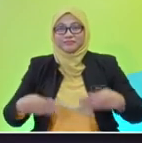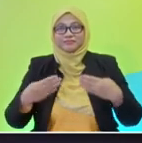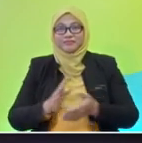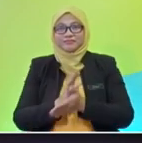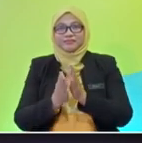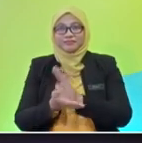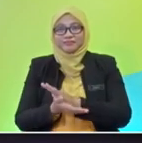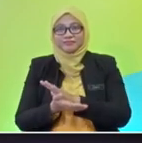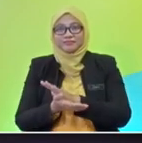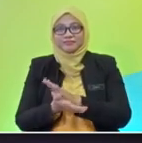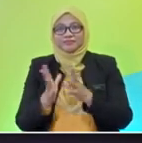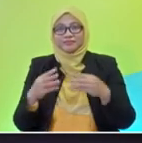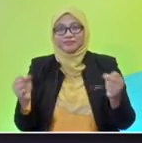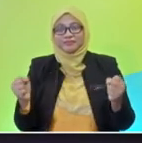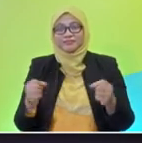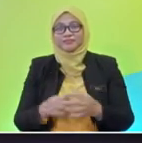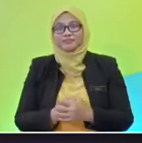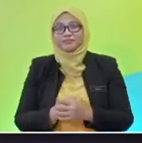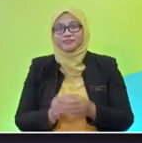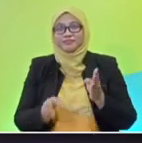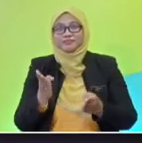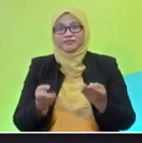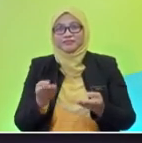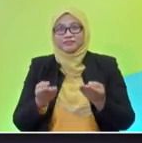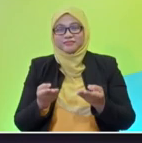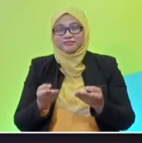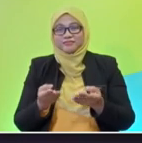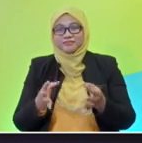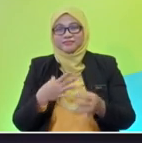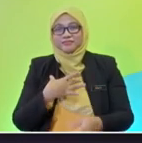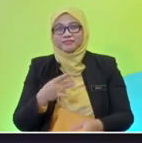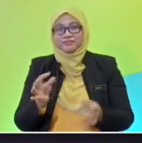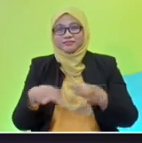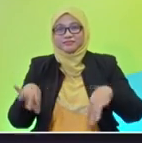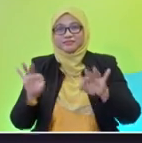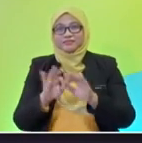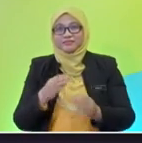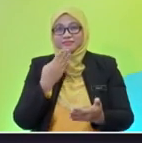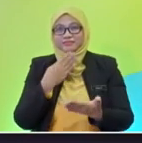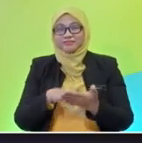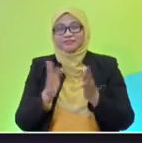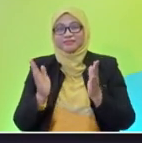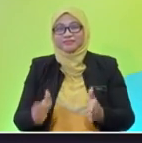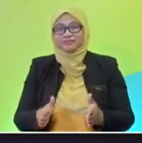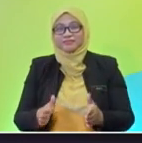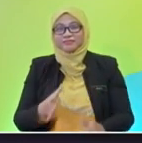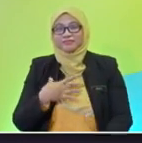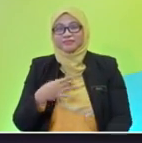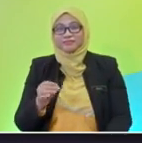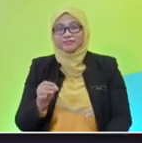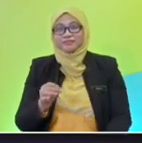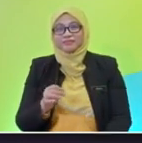mulut, kita suka cerita keburukan orang, kita suka cari gaduh dengan orang, maki-maki orang, memberi kesan kepada badan